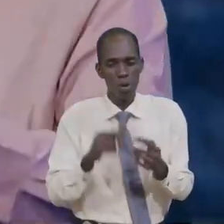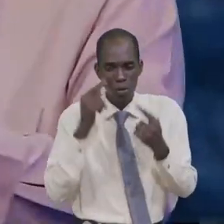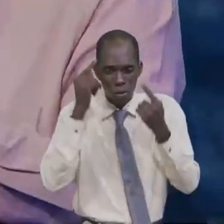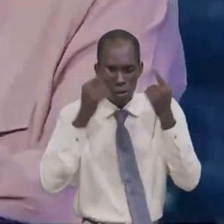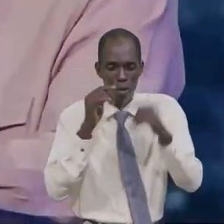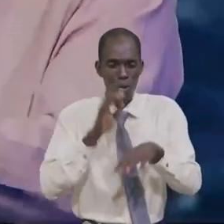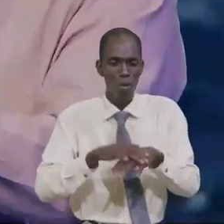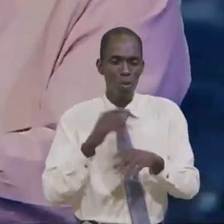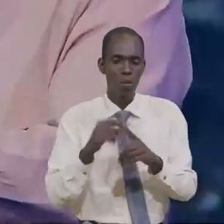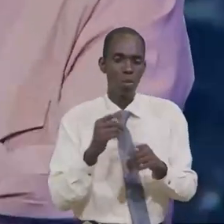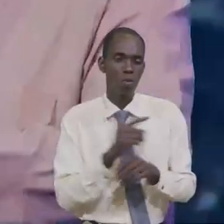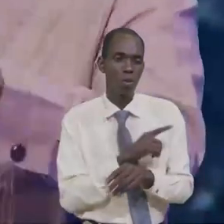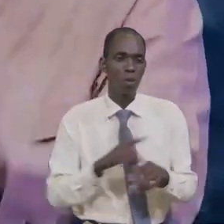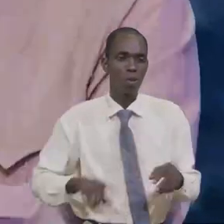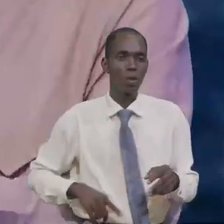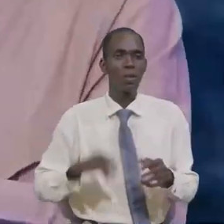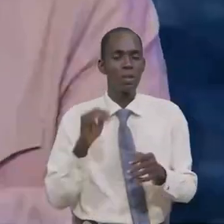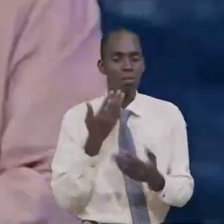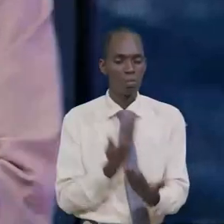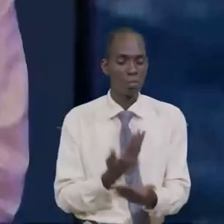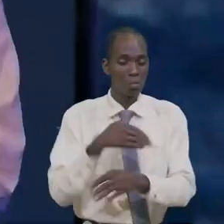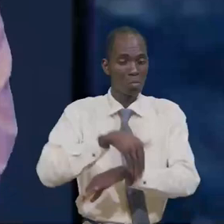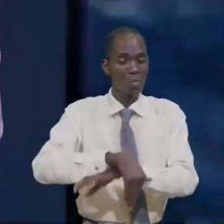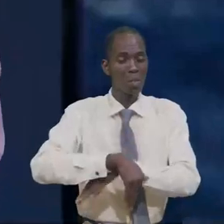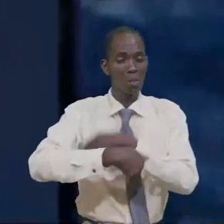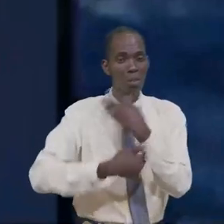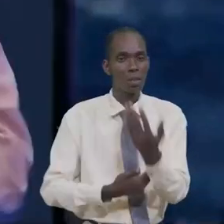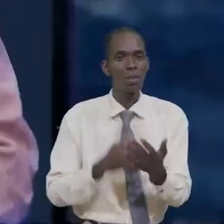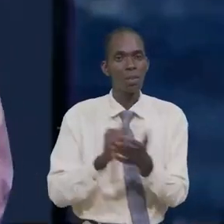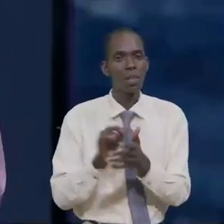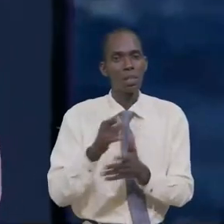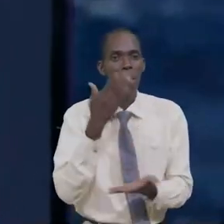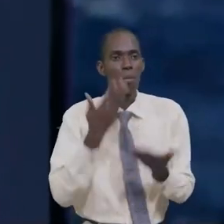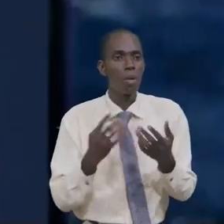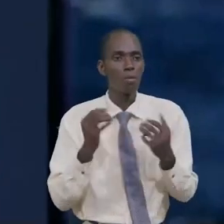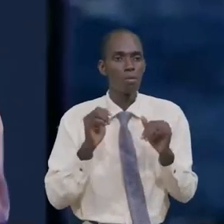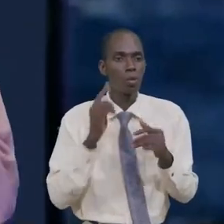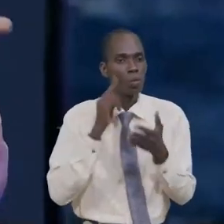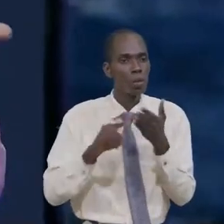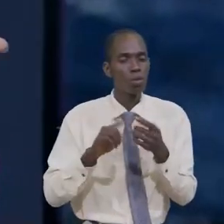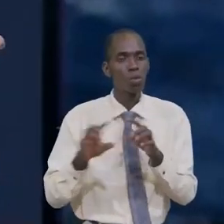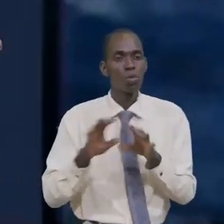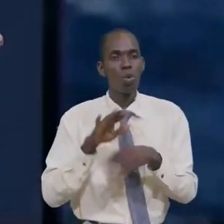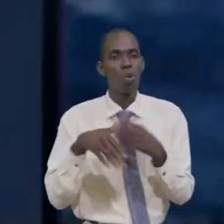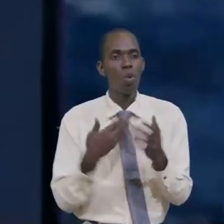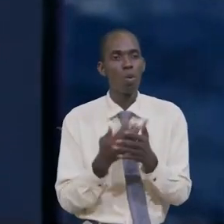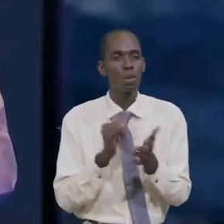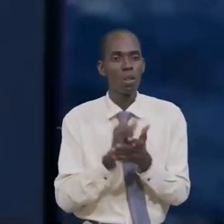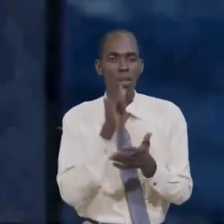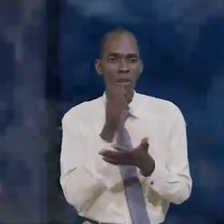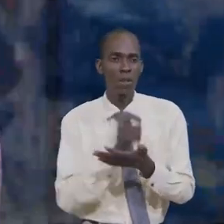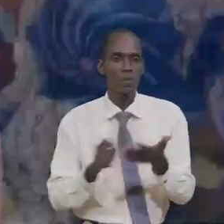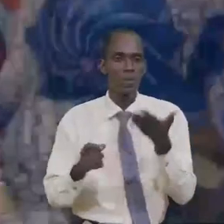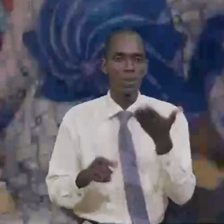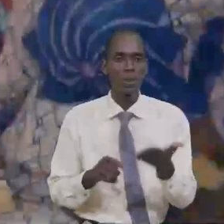fidèlement selon tout ce qui est écrit car c'est alors que tu auras du succès